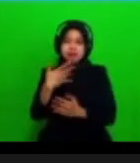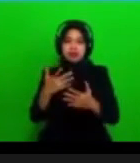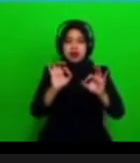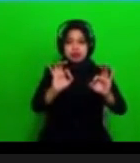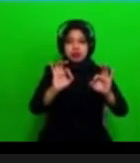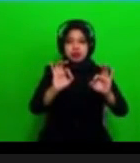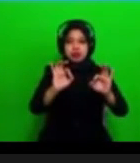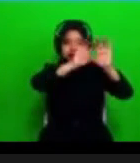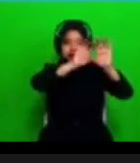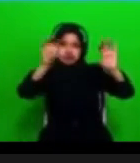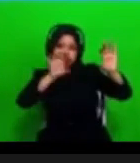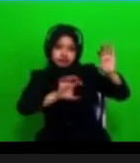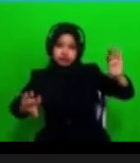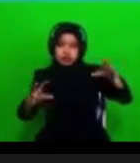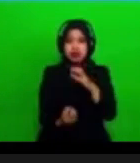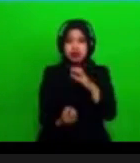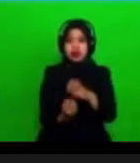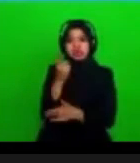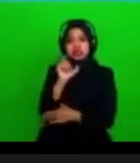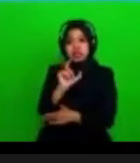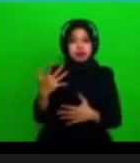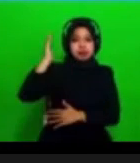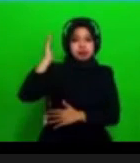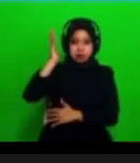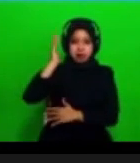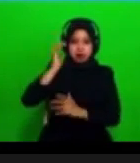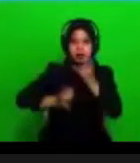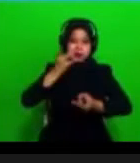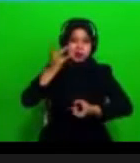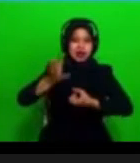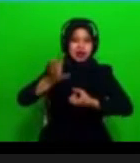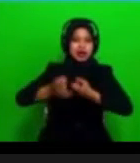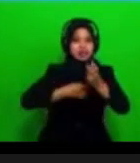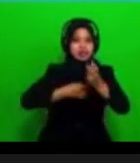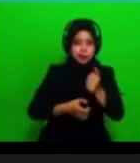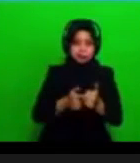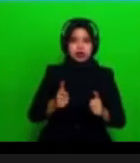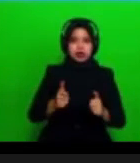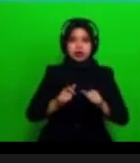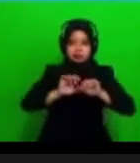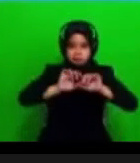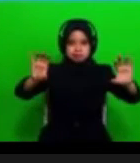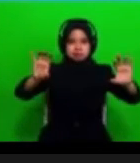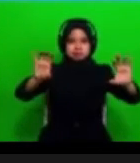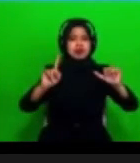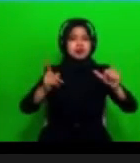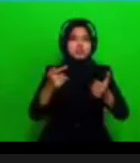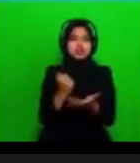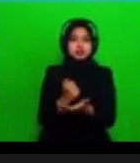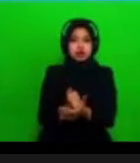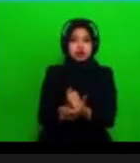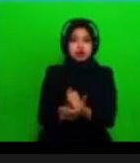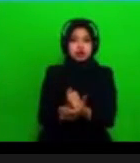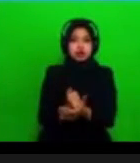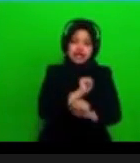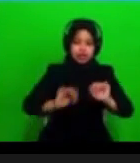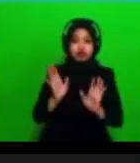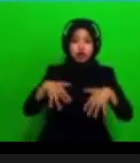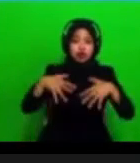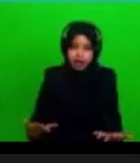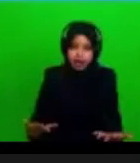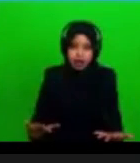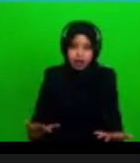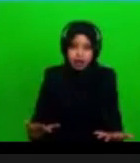bagaimana peta jalan pendidikan ini dikembangkan dan akan kami paparkan, kami akan menyajikan dulu apa yang sudah kita lakukan